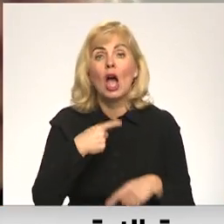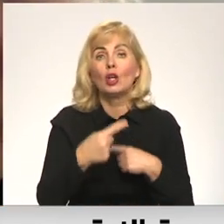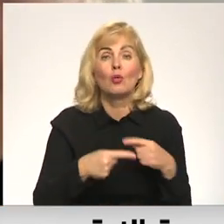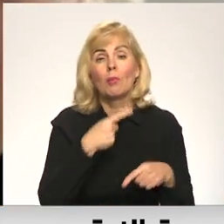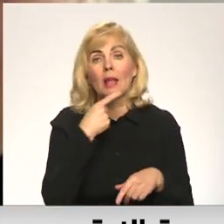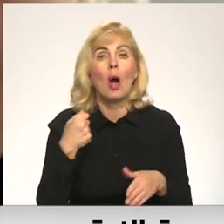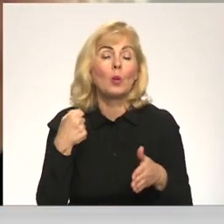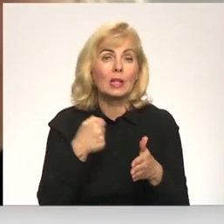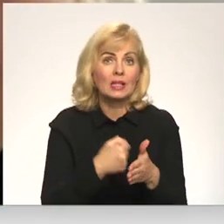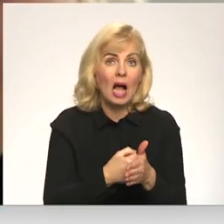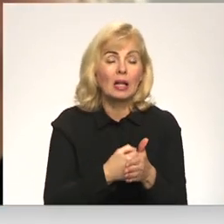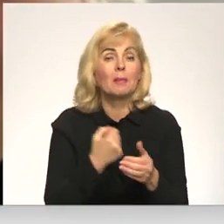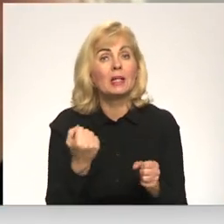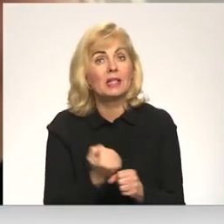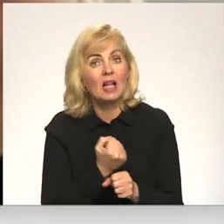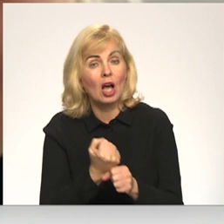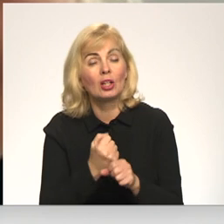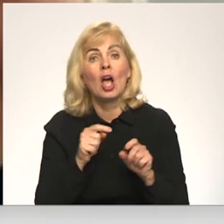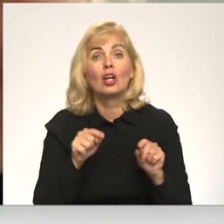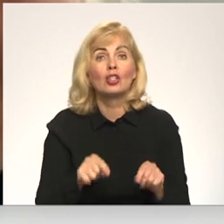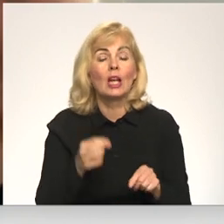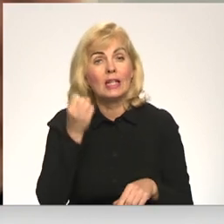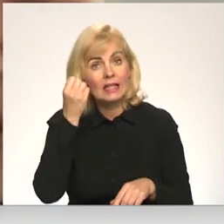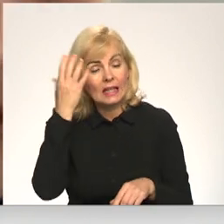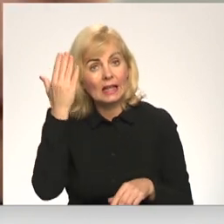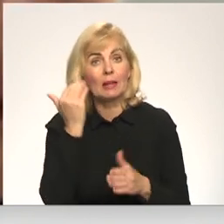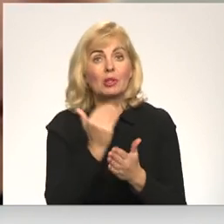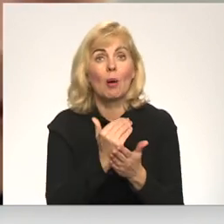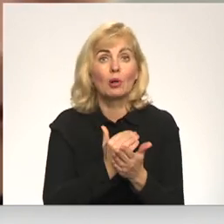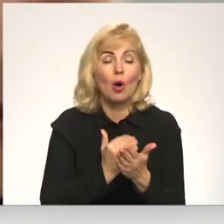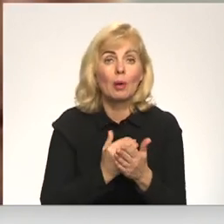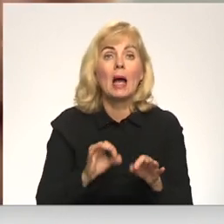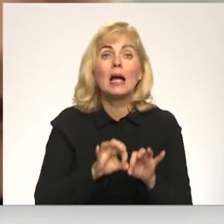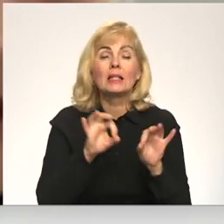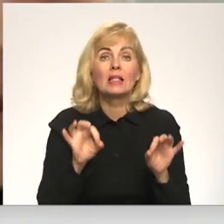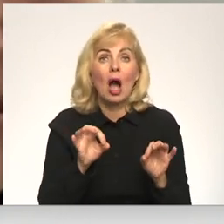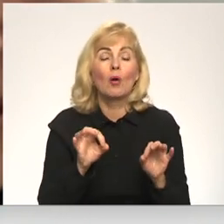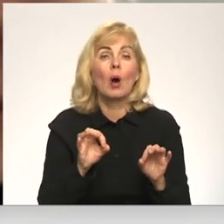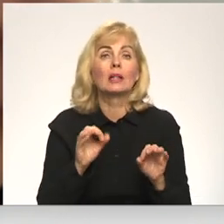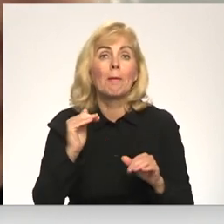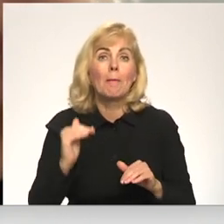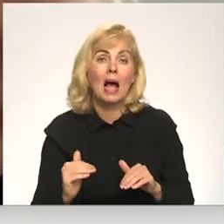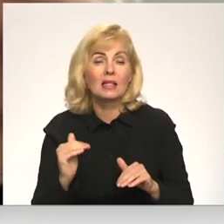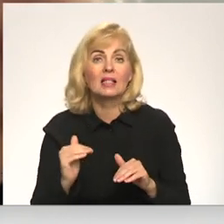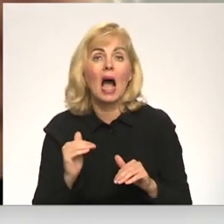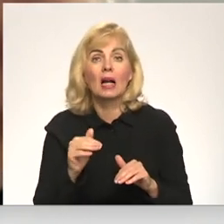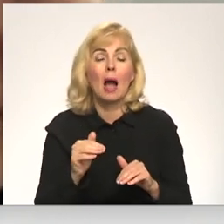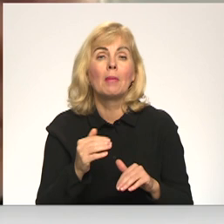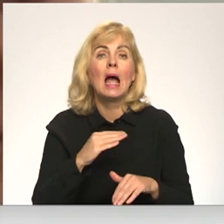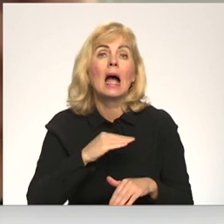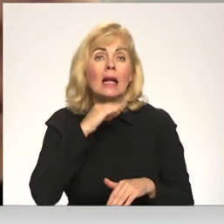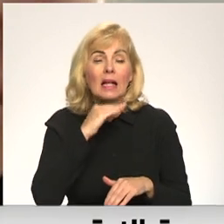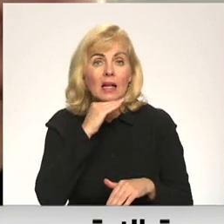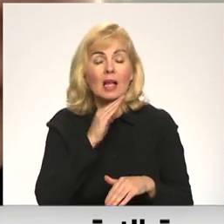līdz galam varbūt izdarīts, ir šī te izglītības programma, sākot jau no mazākajām klasītēm, kad mums būtu